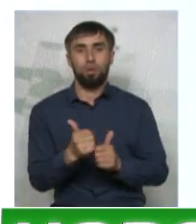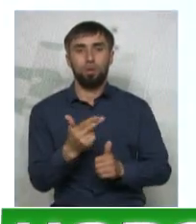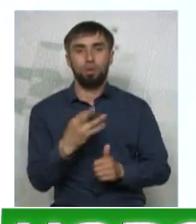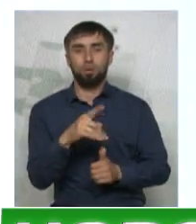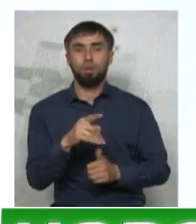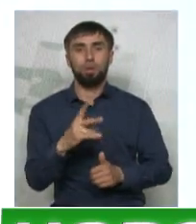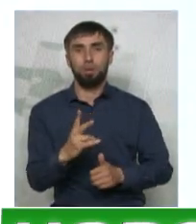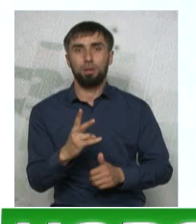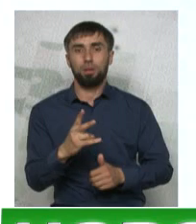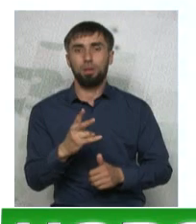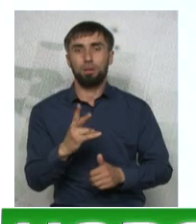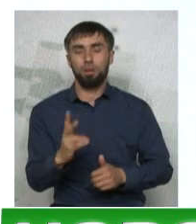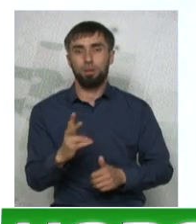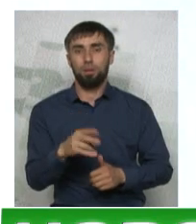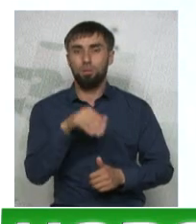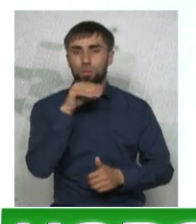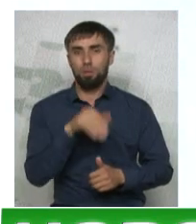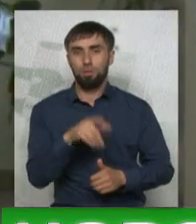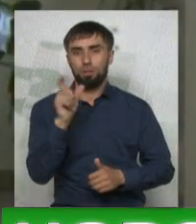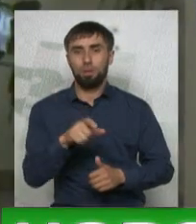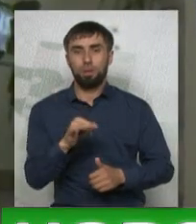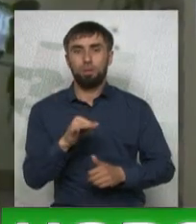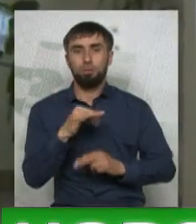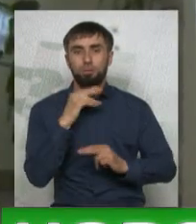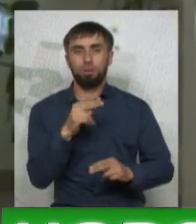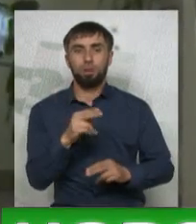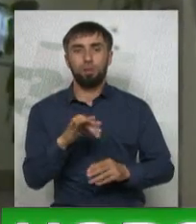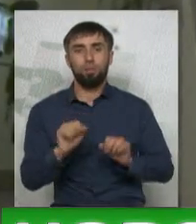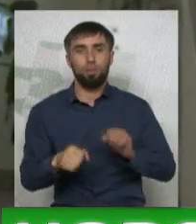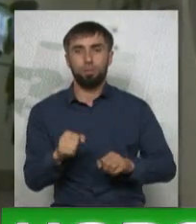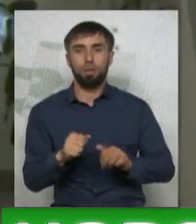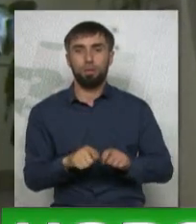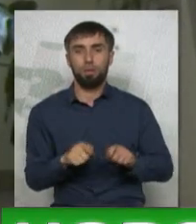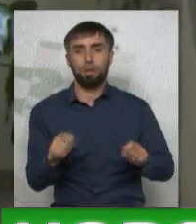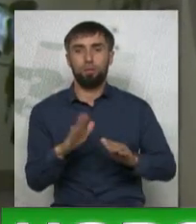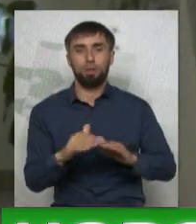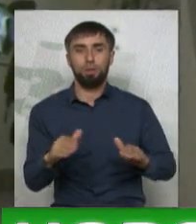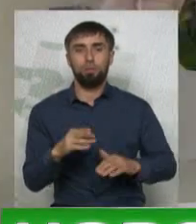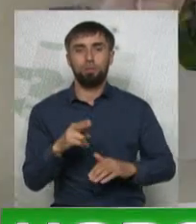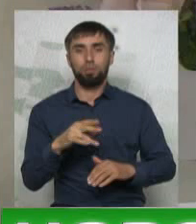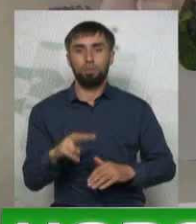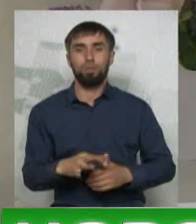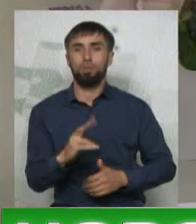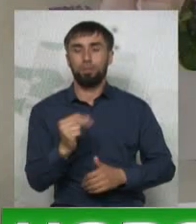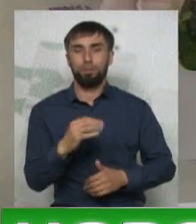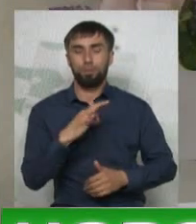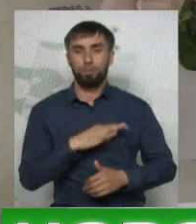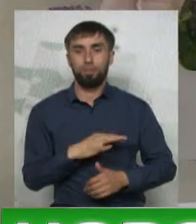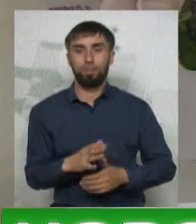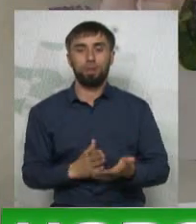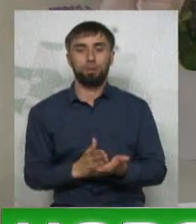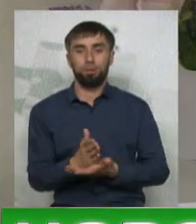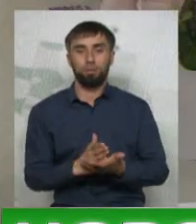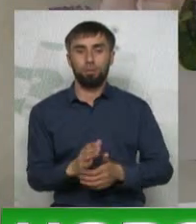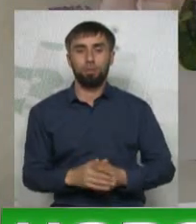Наталье Николаевне профессионализм, сосредоточенность и уникальную способность раскрыть в детях потенциал. Она пользуется